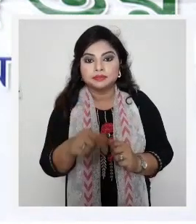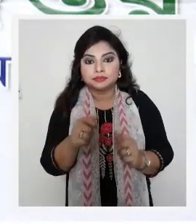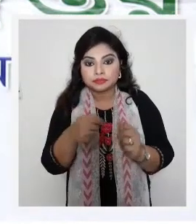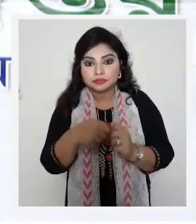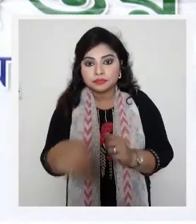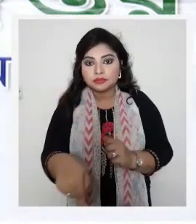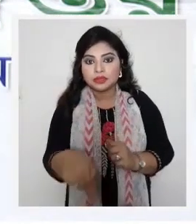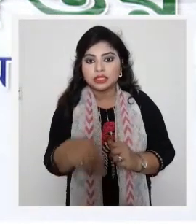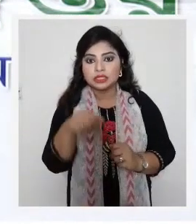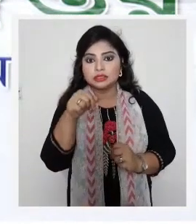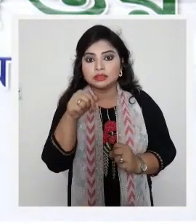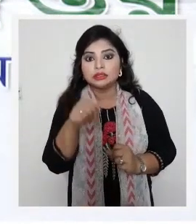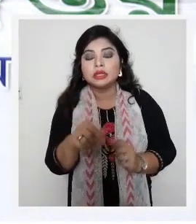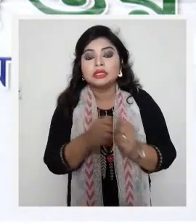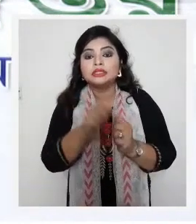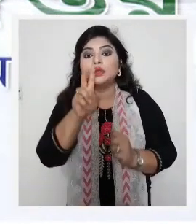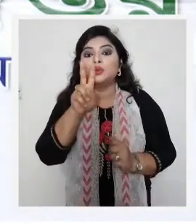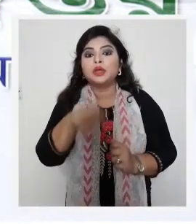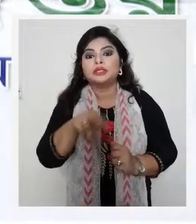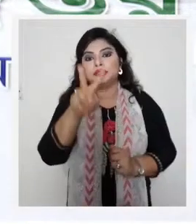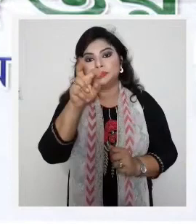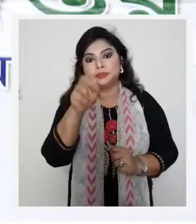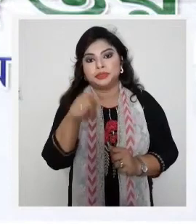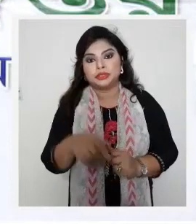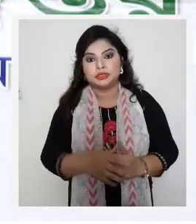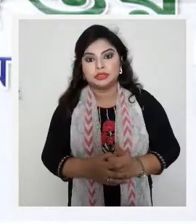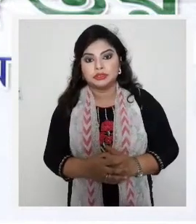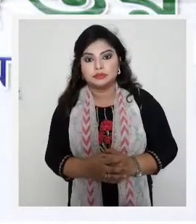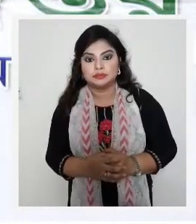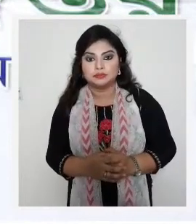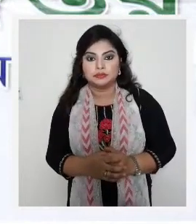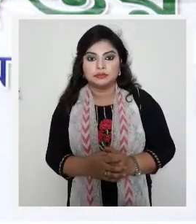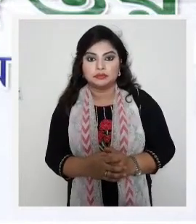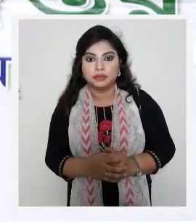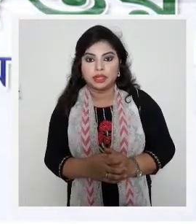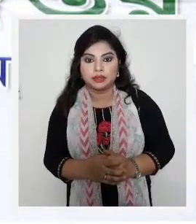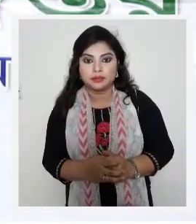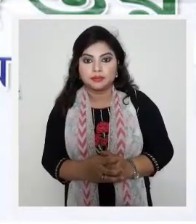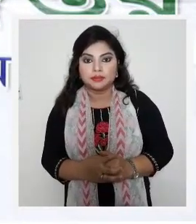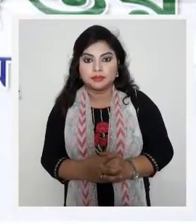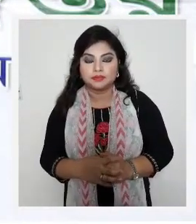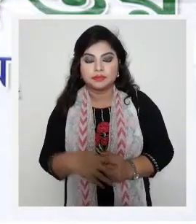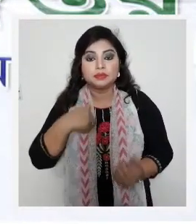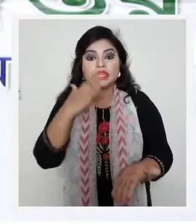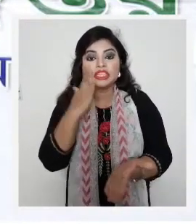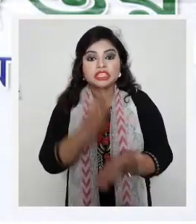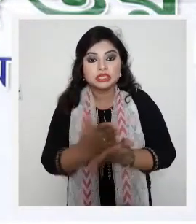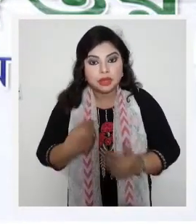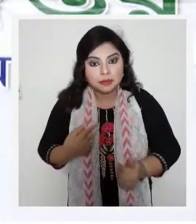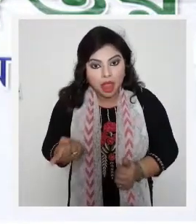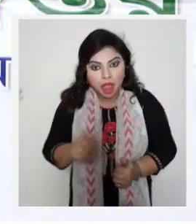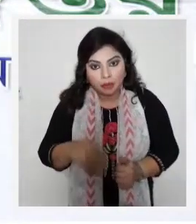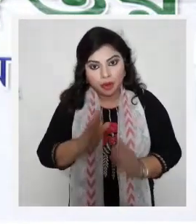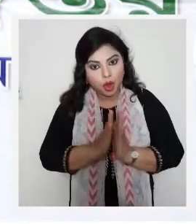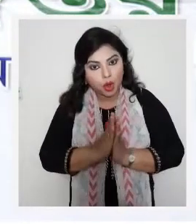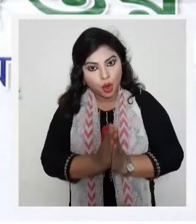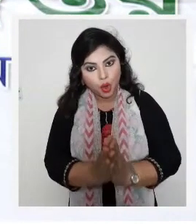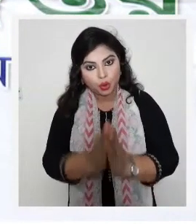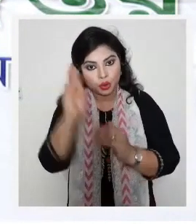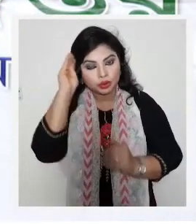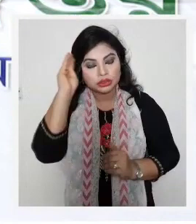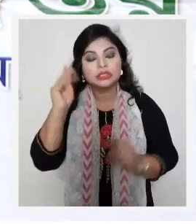4,23,349 জন। দক্ষিণ এশিয়া পরিস্থিতি এবং বিশ্ব পরিস্থিতির তথ্য বিশ্ব স্বাস্থ্য সংস্থা সিচুয়েশন রিপোর্ট